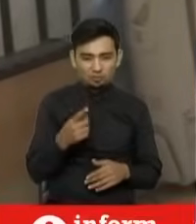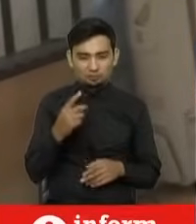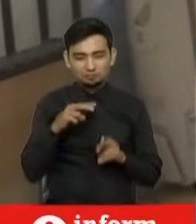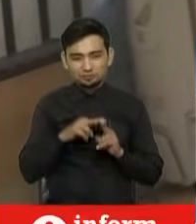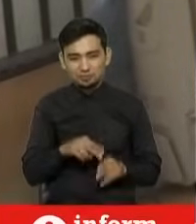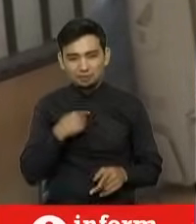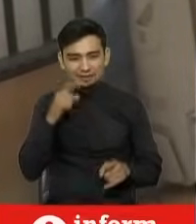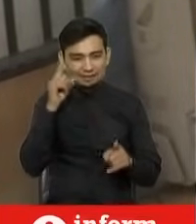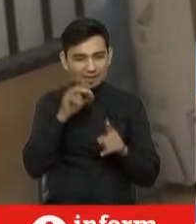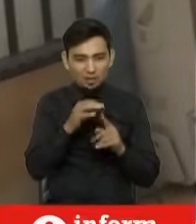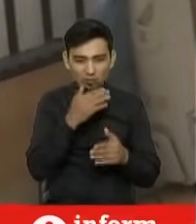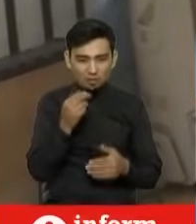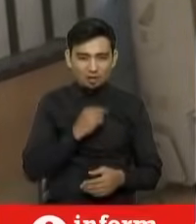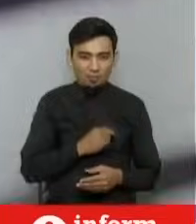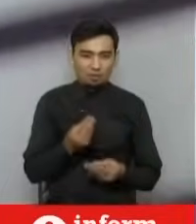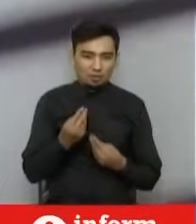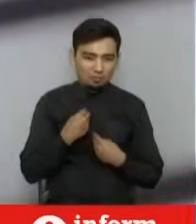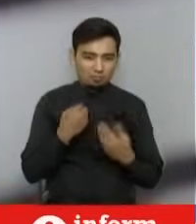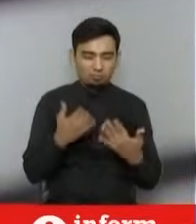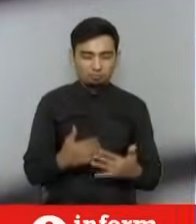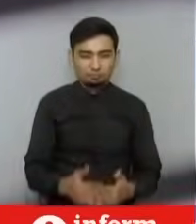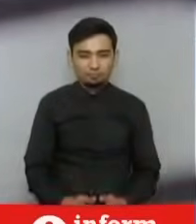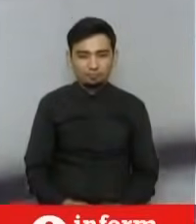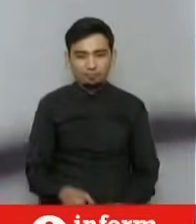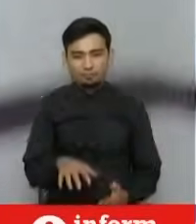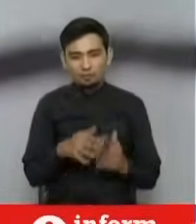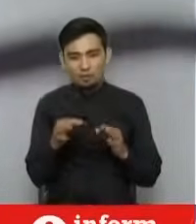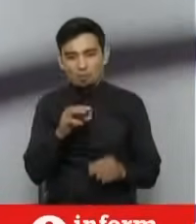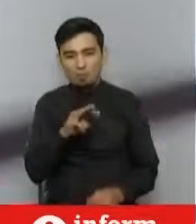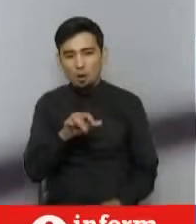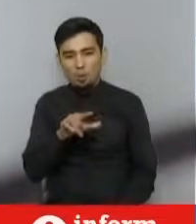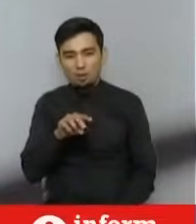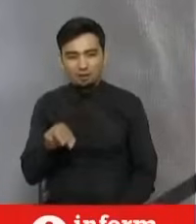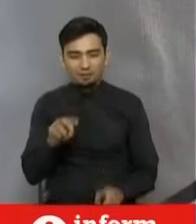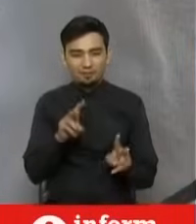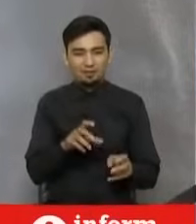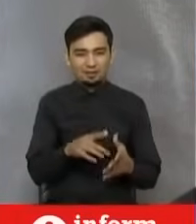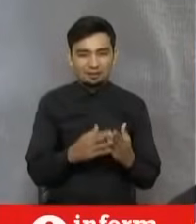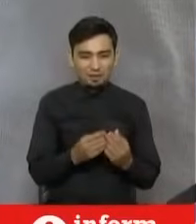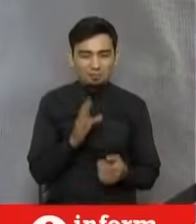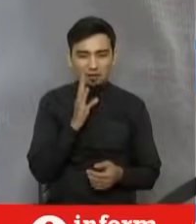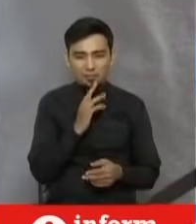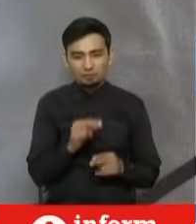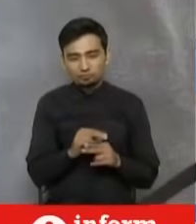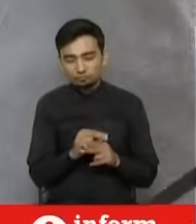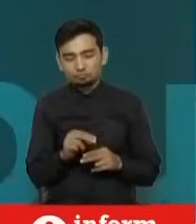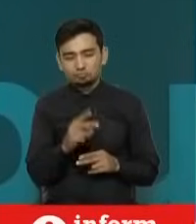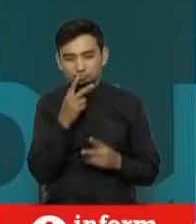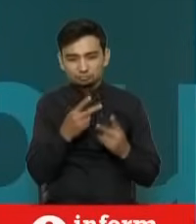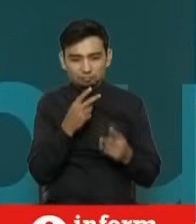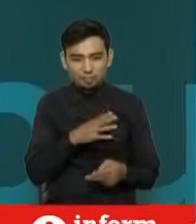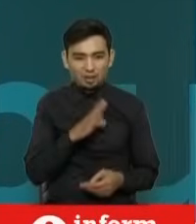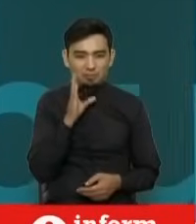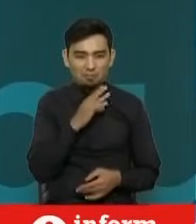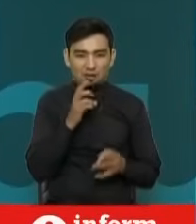да жоқ. Маған жұмыс берсеңіздер болды. Жұрт аузында Маугли аталып кеткен бұл азаматтарға анасы күтім жасаған, бірақ көптен бері